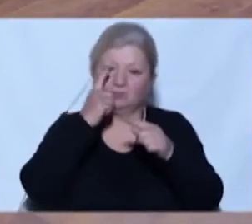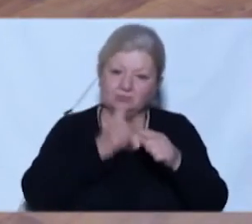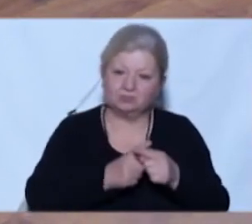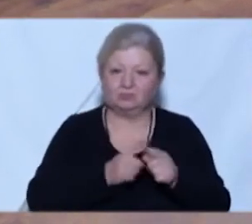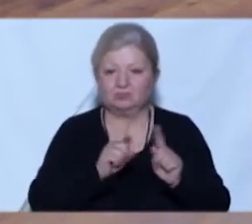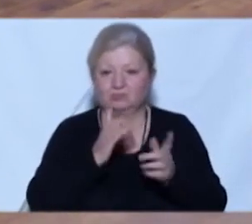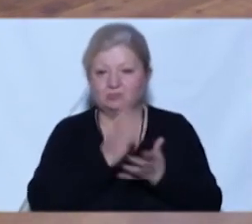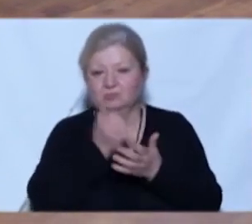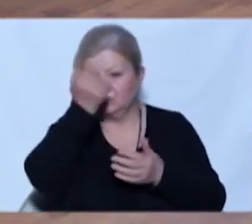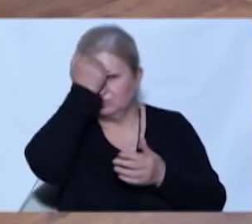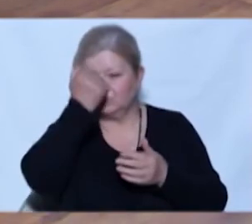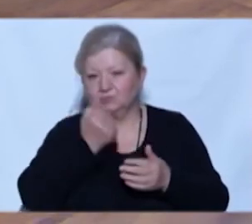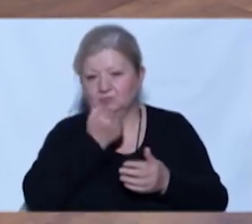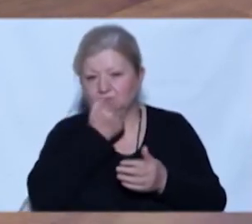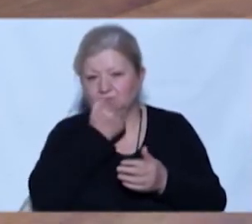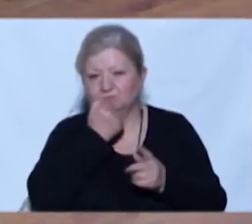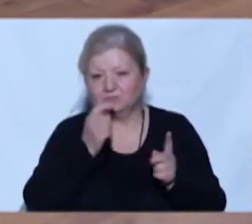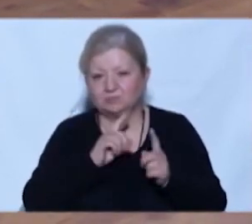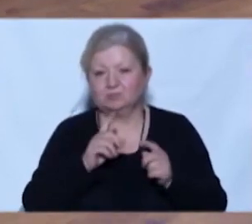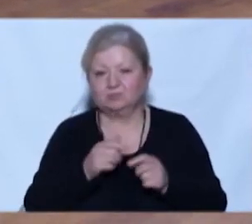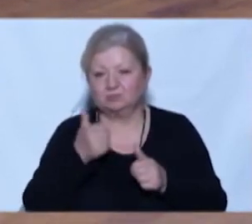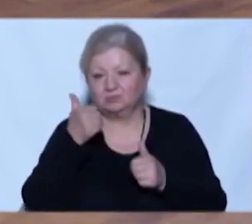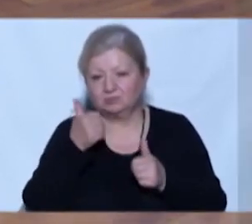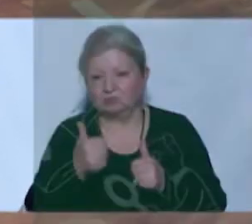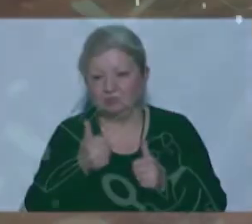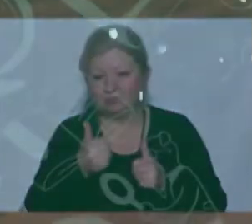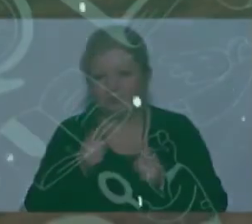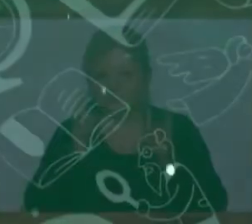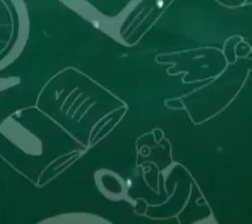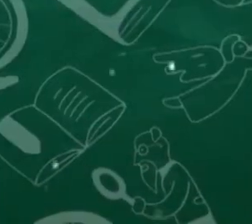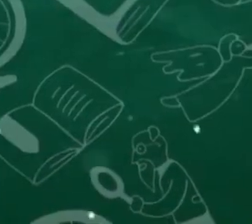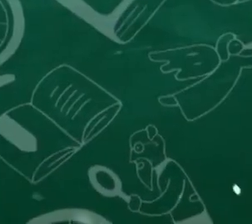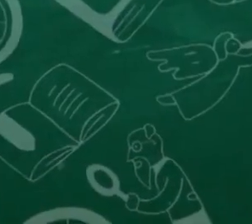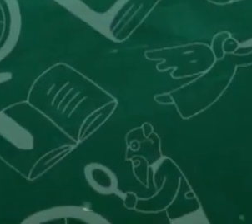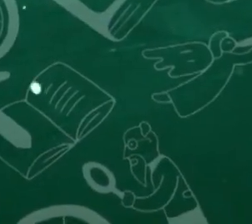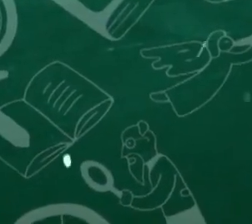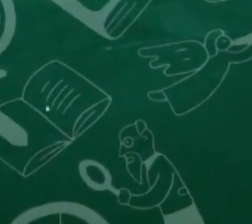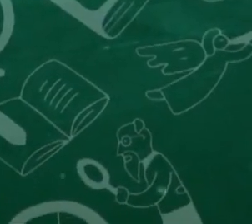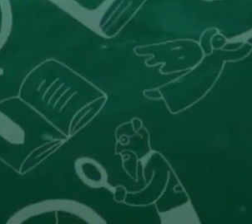ეს იყო რაც მინდოდა ამ თემასთან დაკავშირებით. Კარგად ბრძანდებოდეთ, შეხვდებით მომავალში.